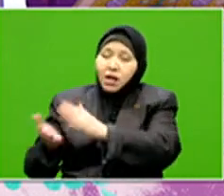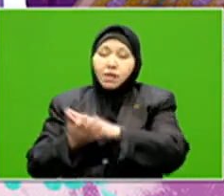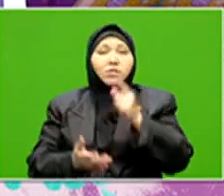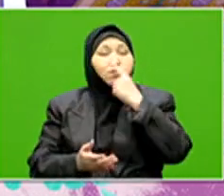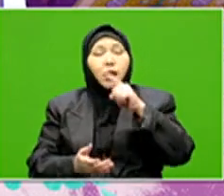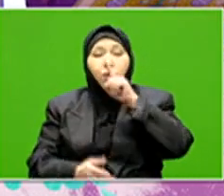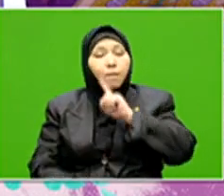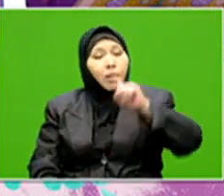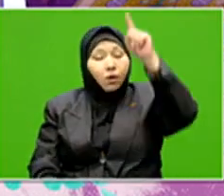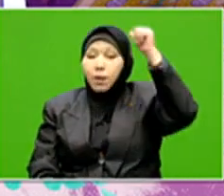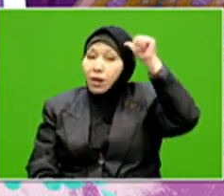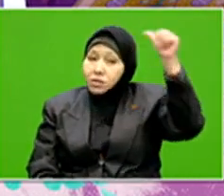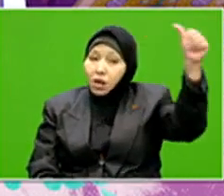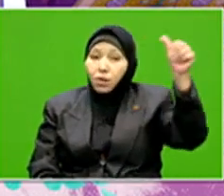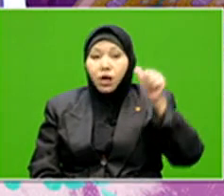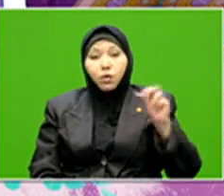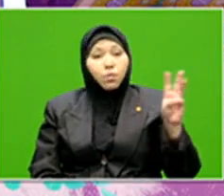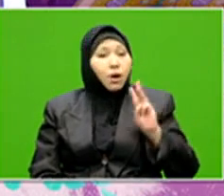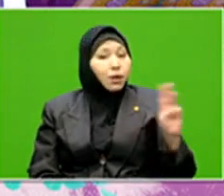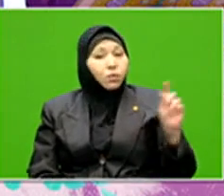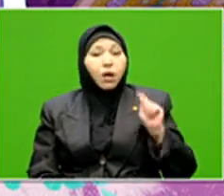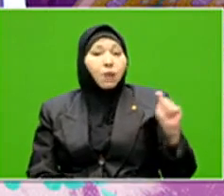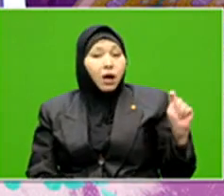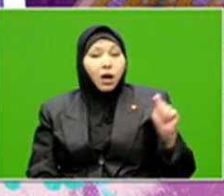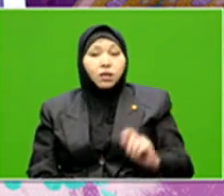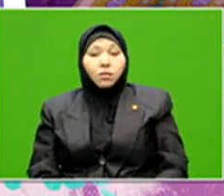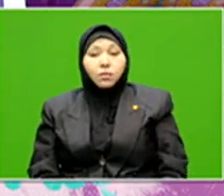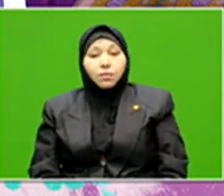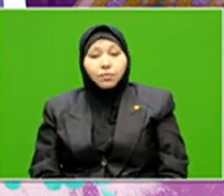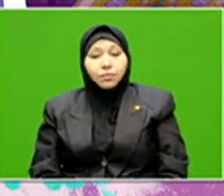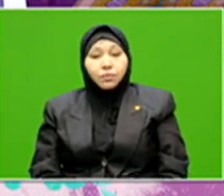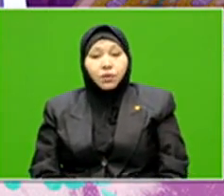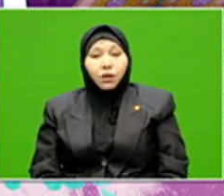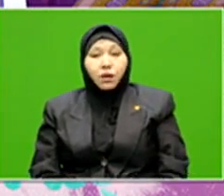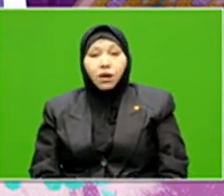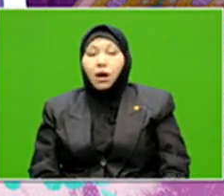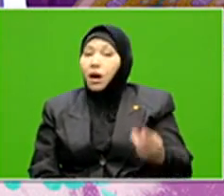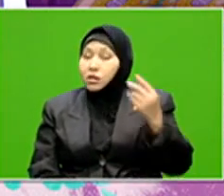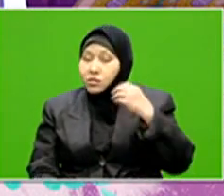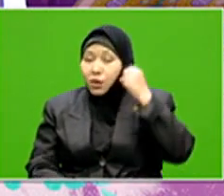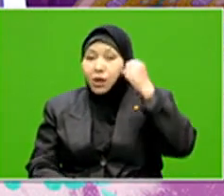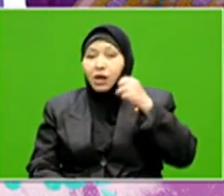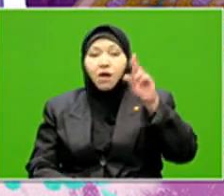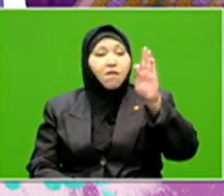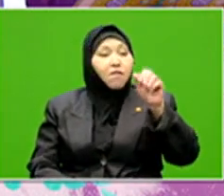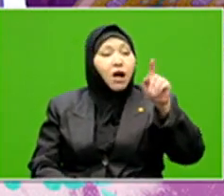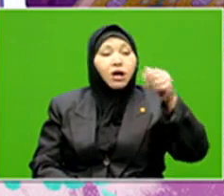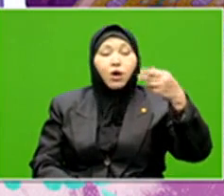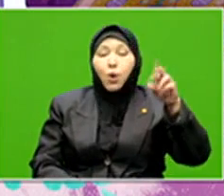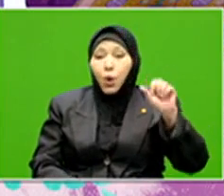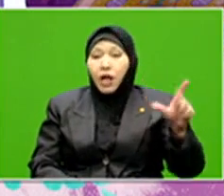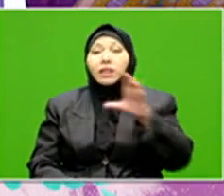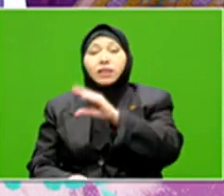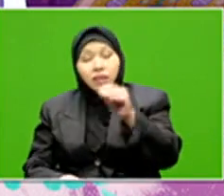Bismillahirrahmanirrahim. Assalamualaikum warahmatullahi taala wabarakatuh. Assalamualaikum. Saudara Fazul yang saya kasihi, begitu juga dengan Ustaz